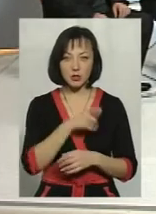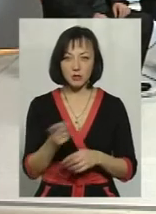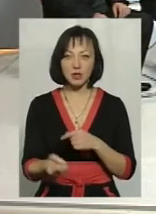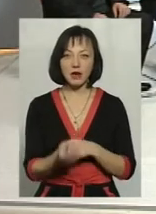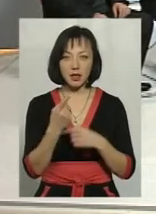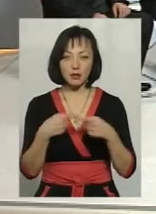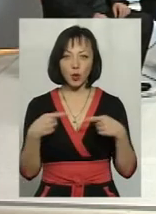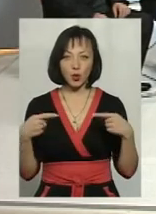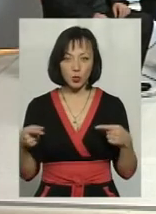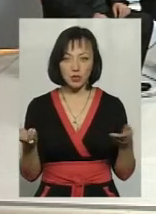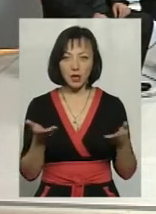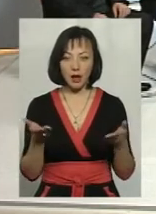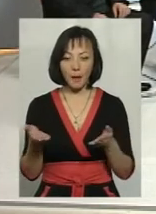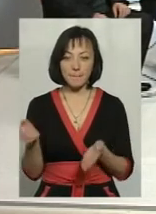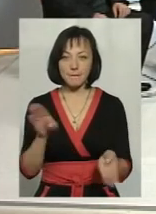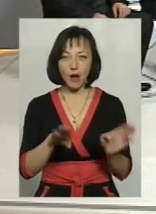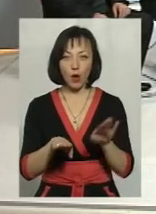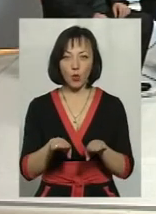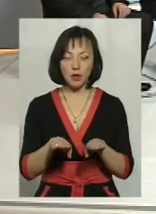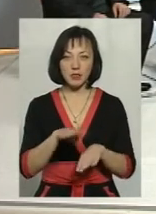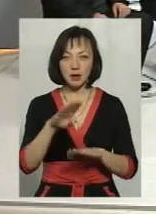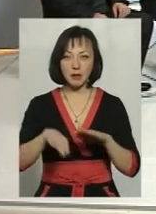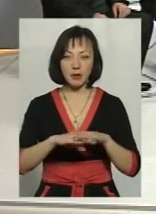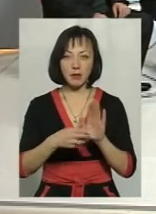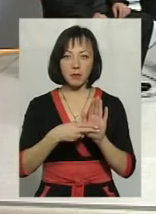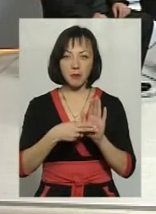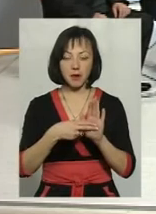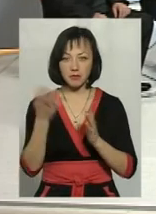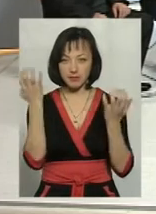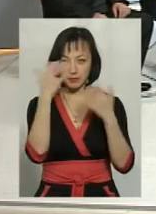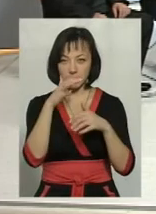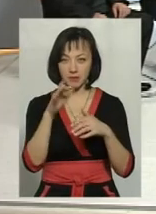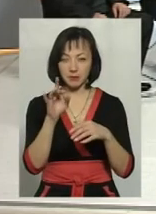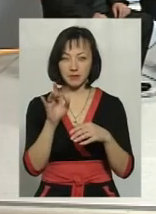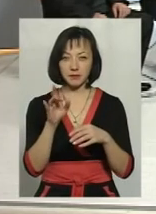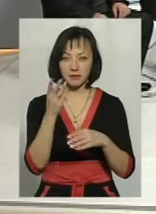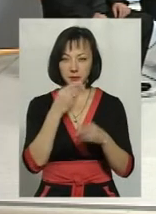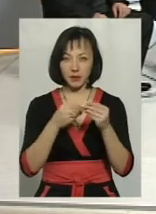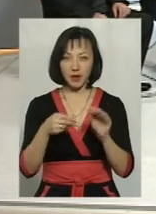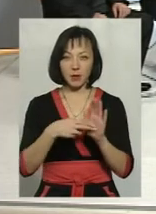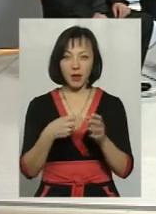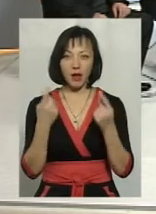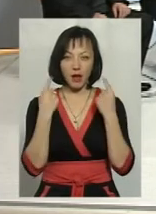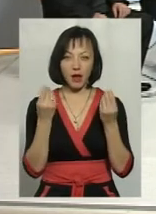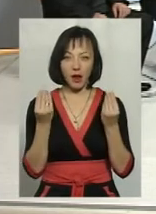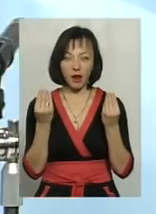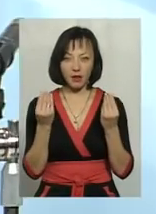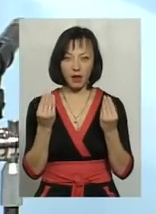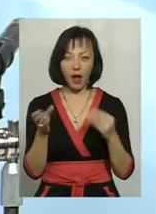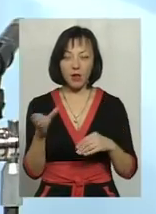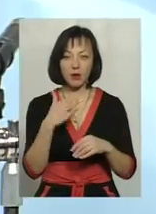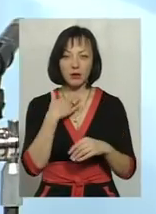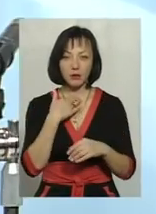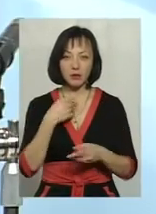продукція, яка пакується під марки, маскується під марки елітних алкогольних напоїв,